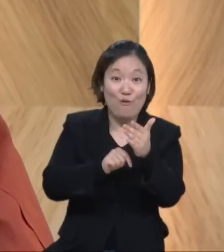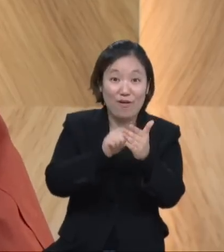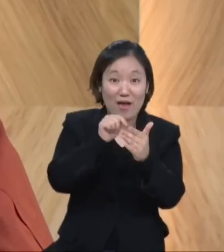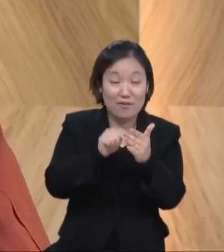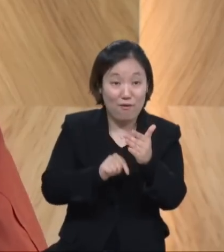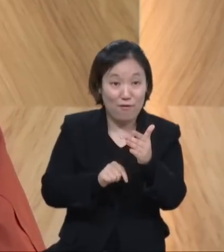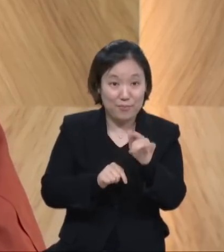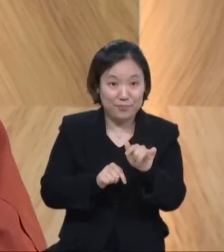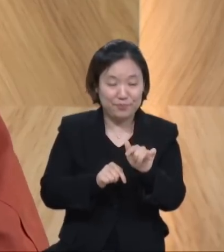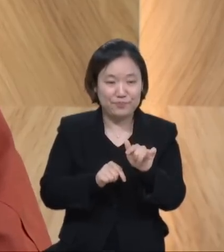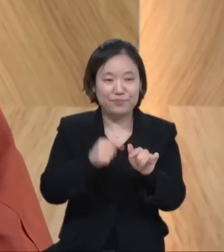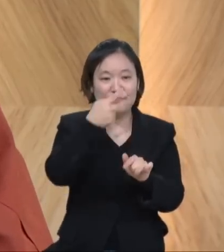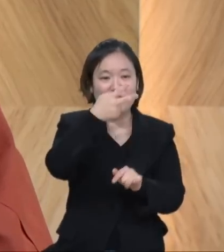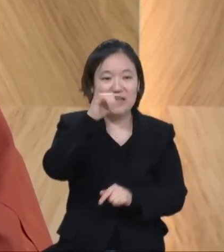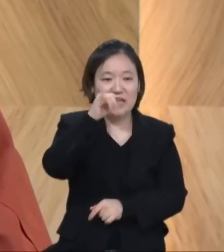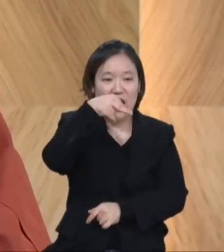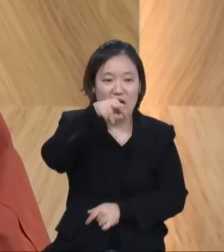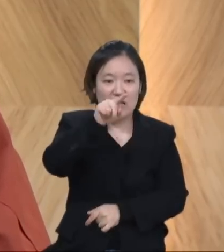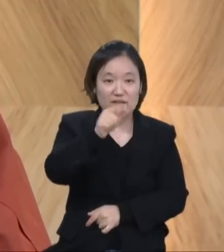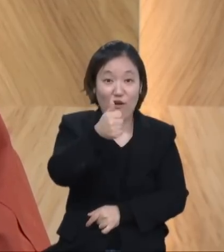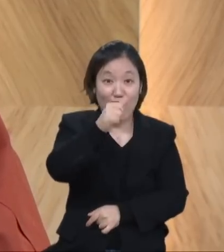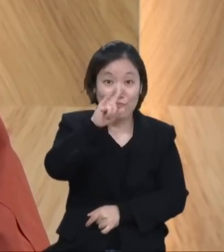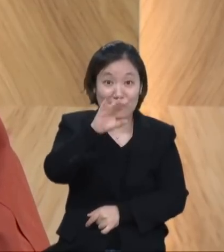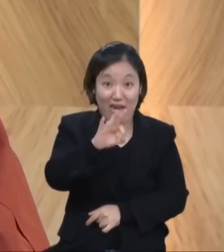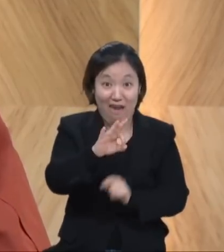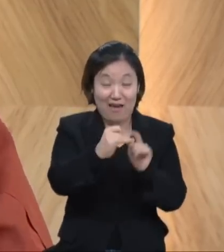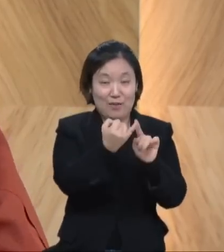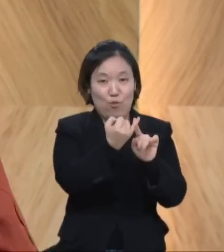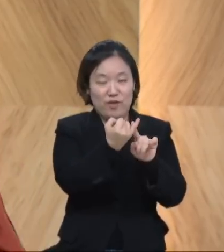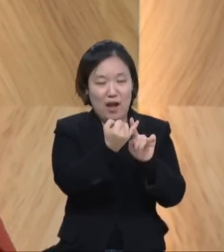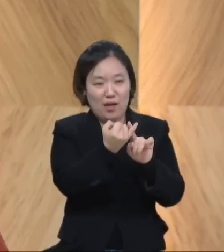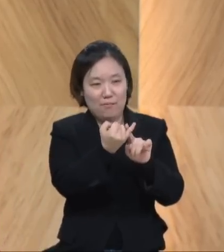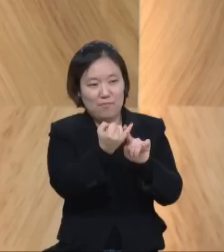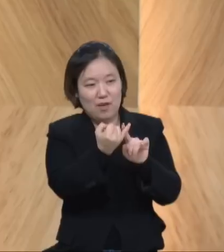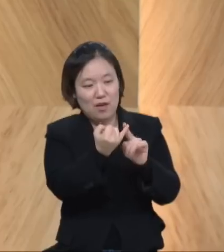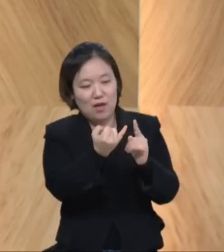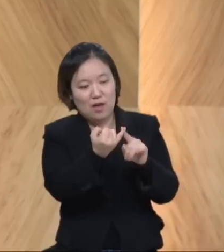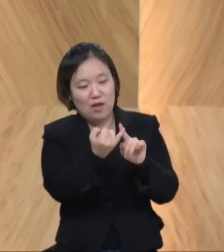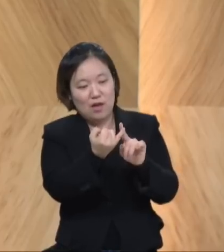보살님 대선행 보살님을 바라보면서 그대여